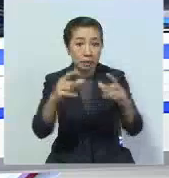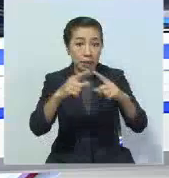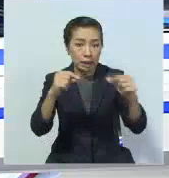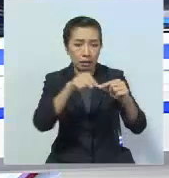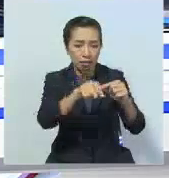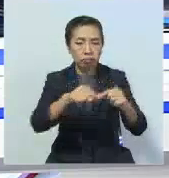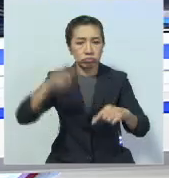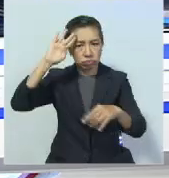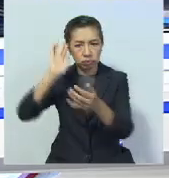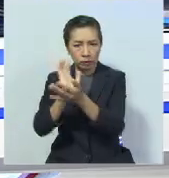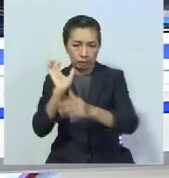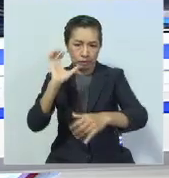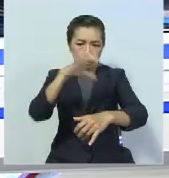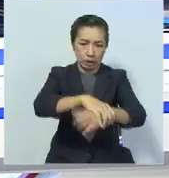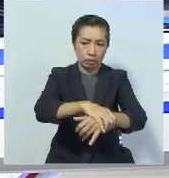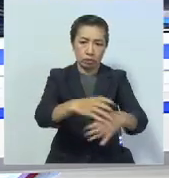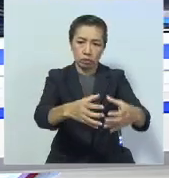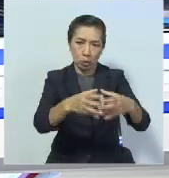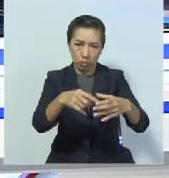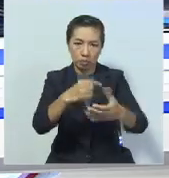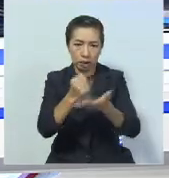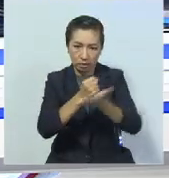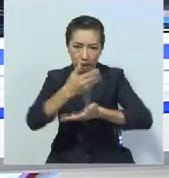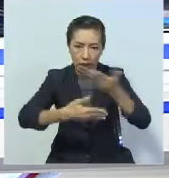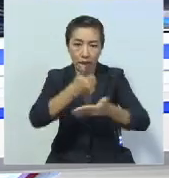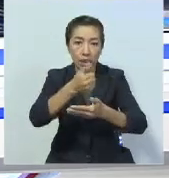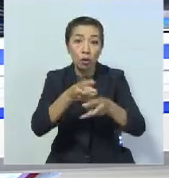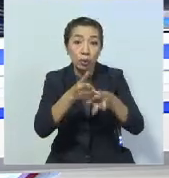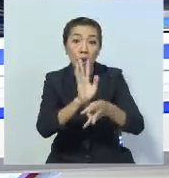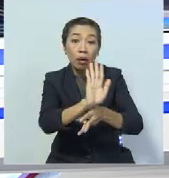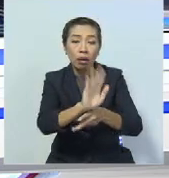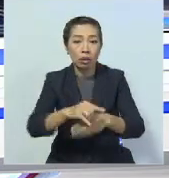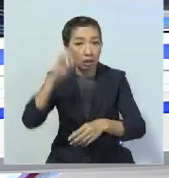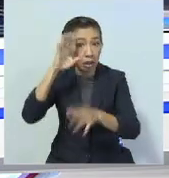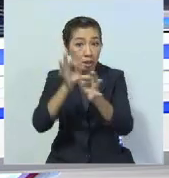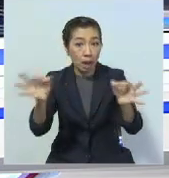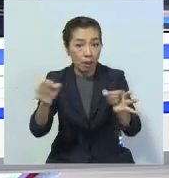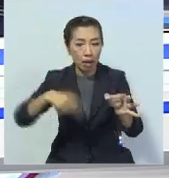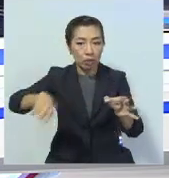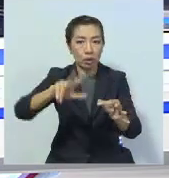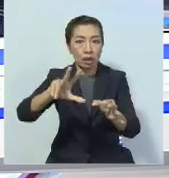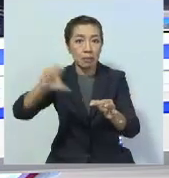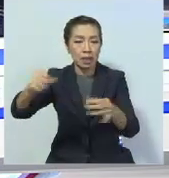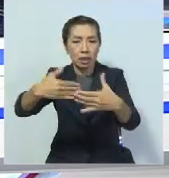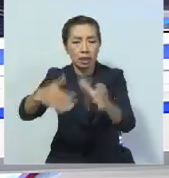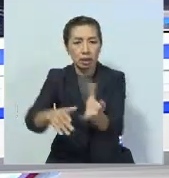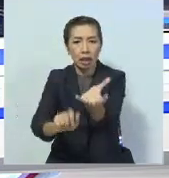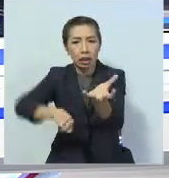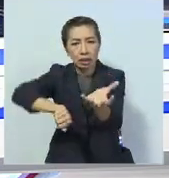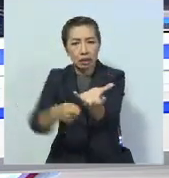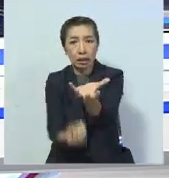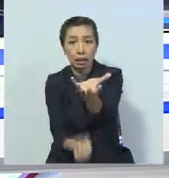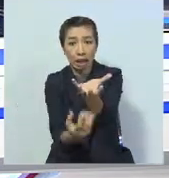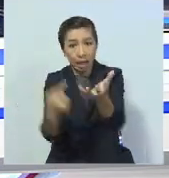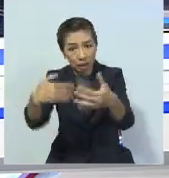สุดเจ้าหน้าที่จับกลุ่มผู้ต้องหาค้ายาเสพติดวิธีการของแก๊งนี้คือเขาเอายาบ้า 300,000 เม็ดไปไว้อยู่ในถังแก๊สถัง